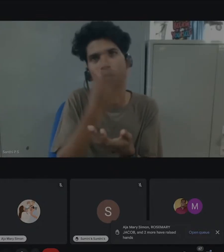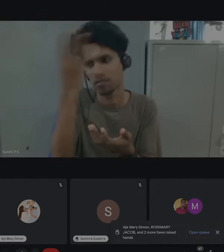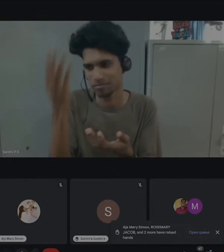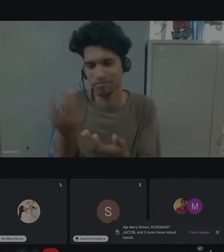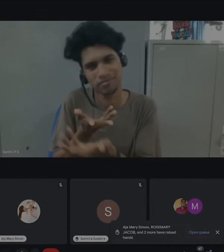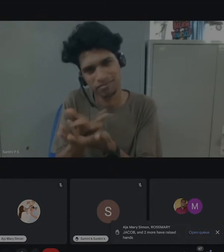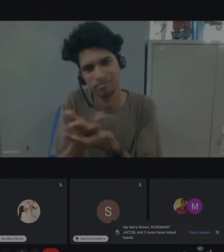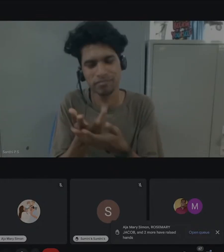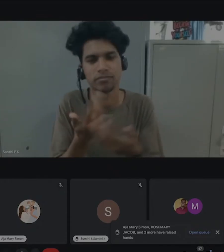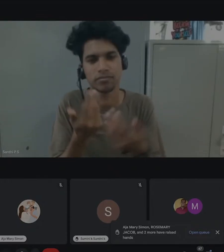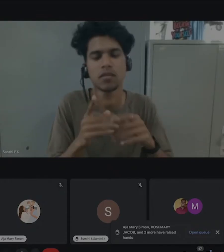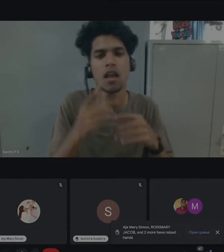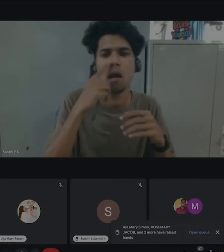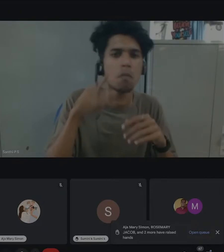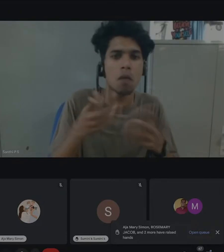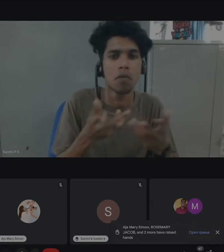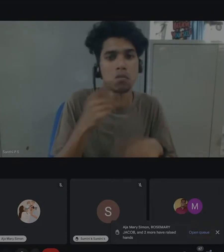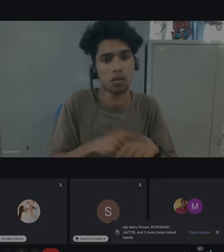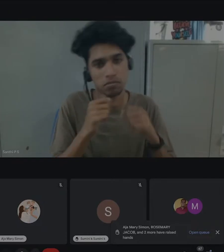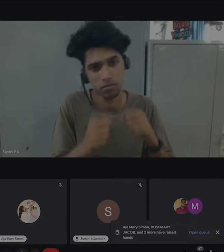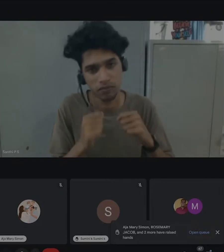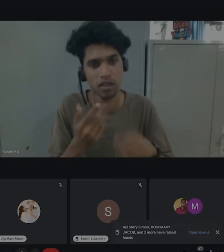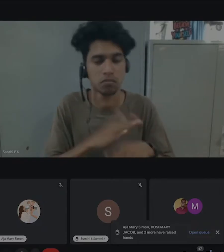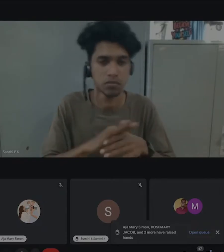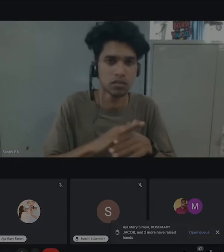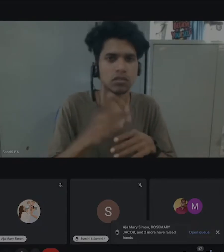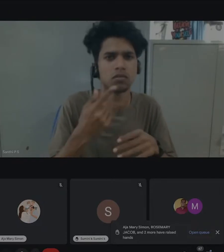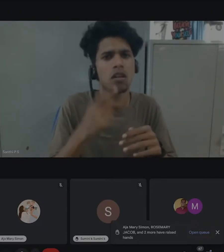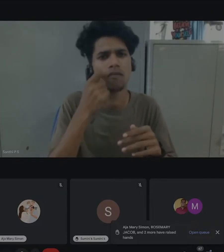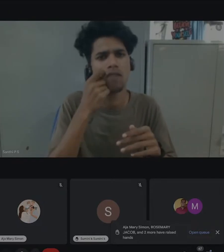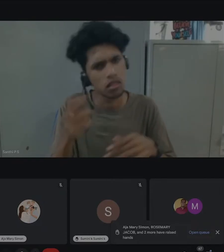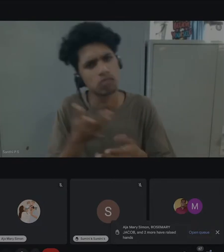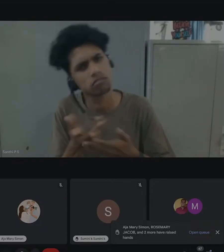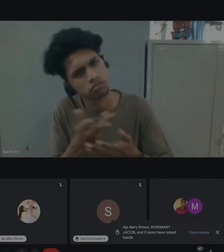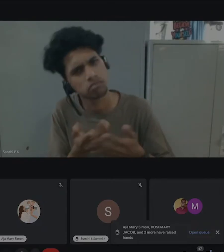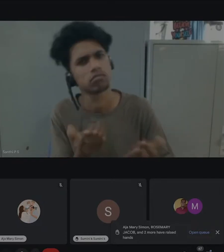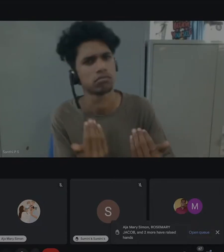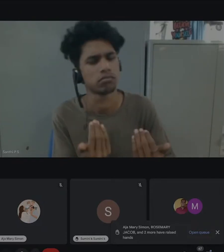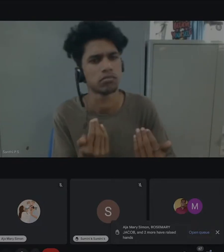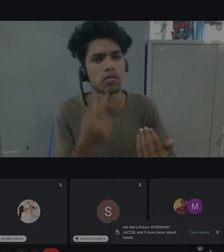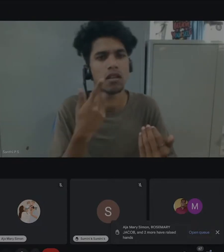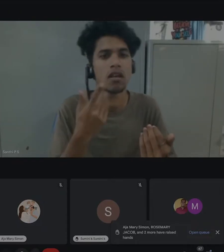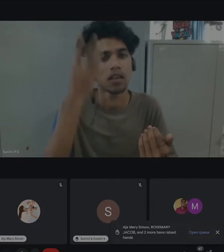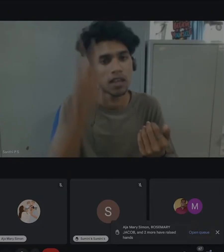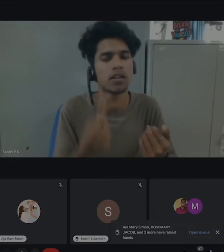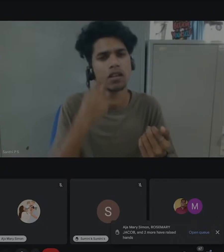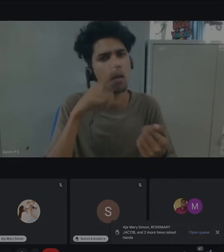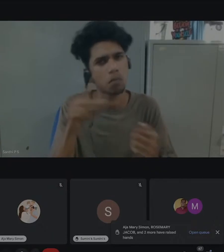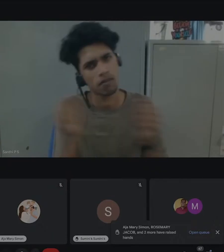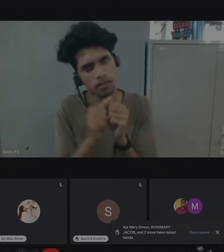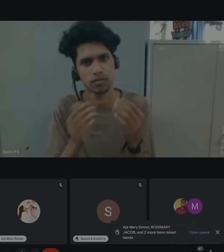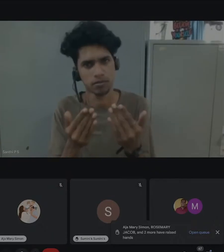വരില്ല, ആ സമയത്ത് അച്ഛന് കുഞ്ഞുമായിട്ട് ഇന്ററാക്ട് ചെയ്യാം, അല്ലെങ്കിൽ ഗ്രാൻഡ് പാരന്റ്സോ ആരെങ്കിലും ഉണ്ടെങ്കിൽ അവർക്ക് ഇന്ററാക്ട് ചെയ്യാം, വൈകിട്ട് അമ്മയ്ക്ക് ചെയ്യാം, അത് കഴിഞ്ഞ് കുറച്ചു